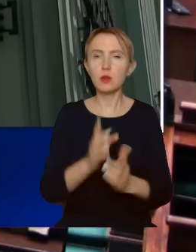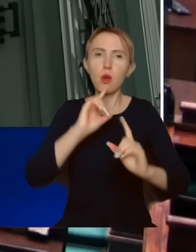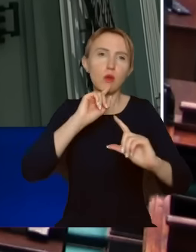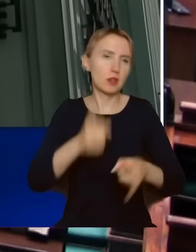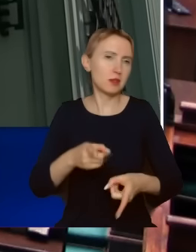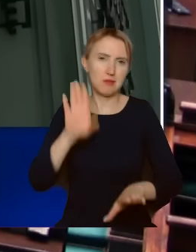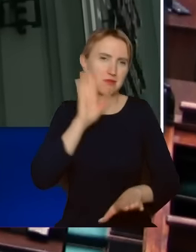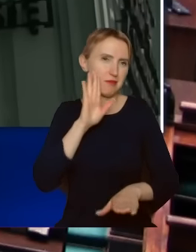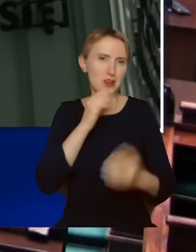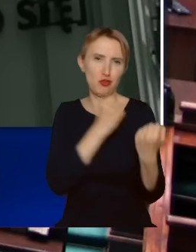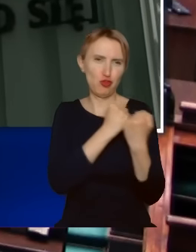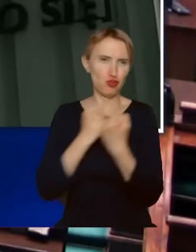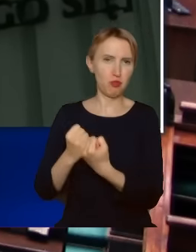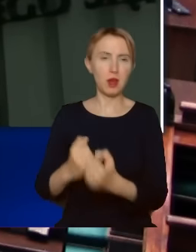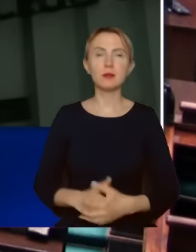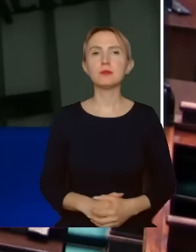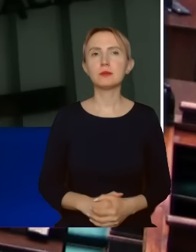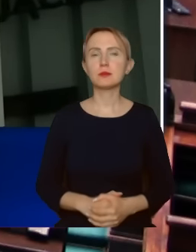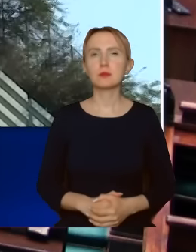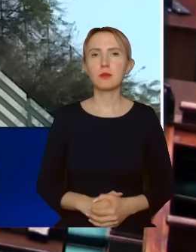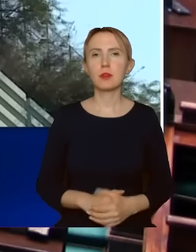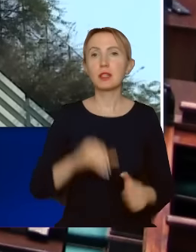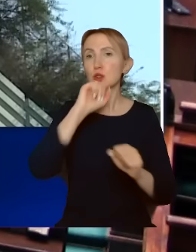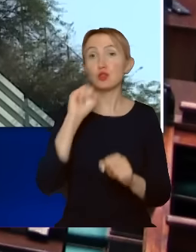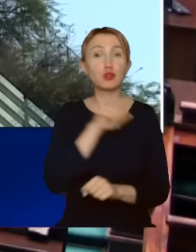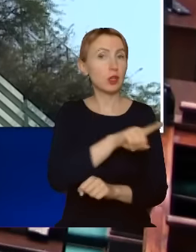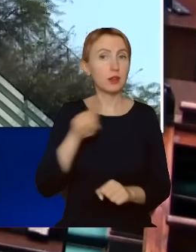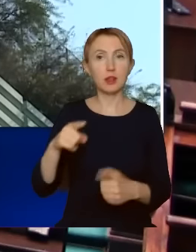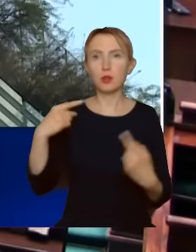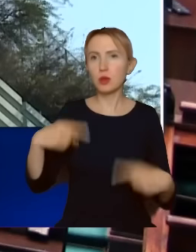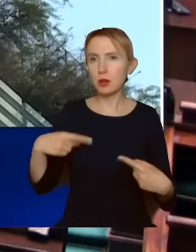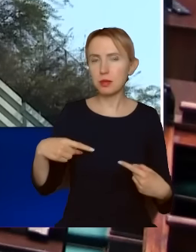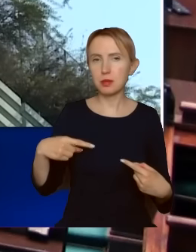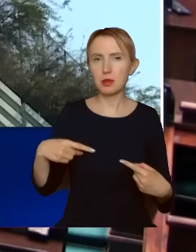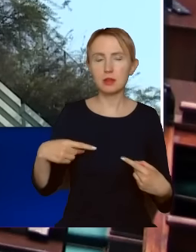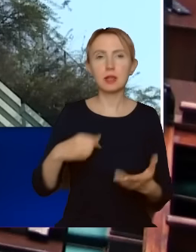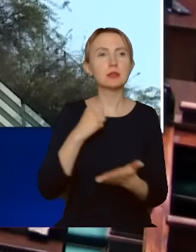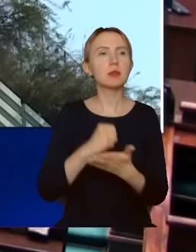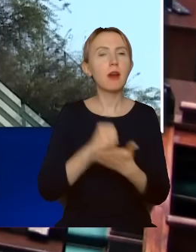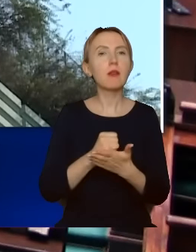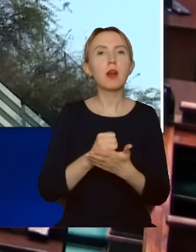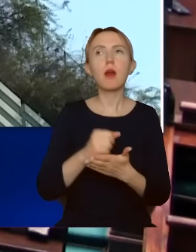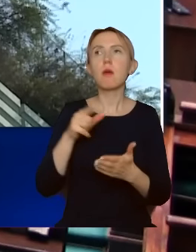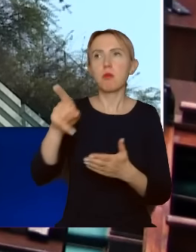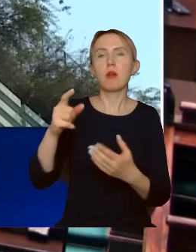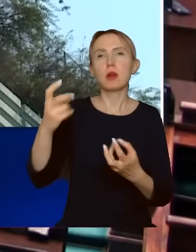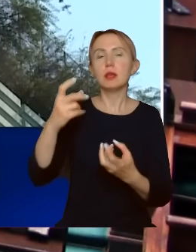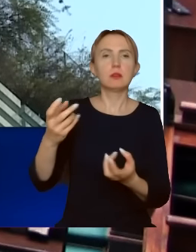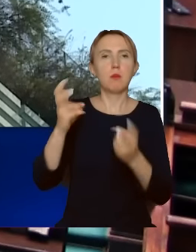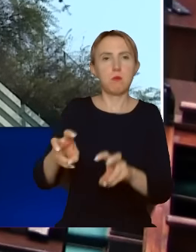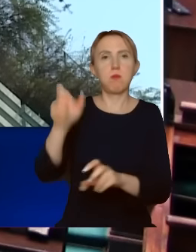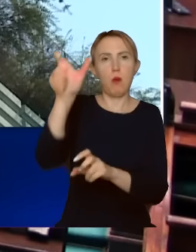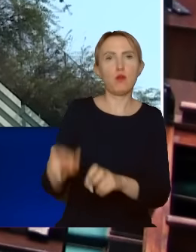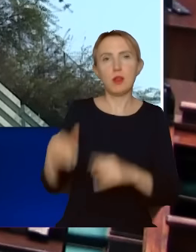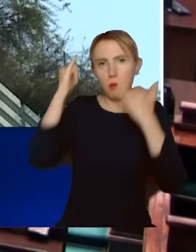pozostanie w mocy jeżeli żadna ze stron nie podnosiła że sprawa przed wadliwie powołanym sędziom jest dla nich jakimś